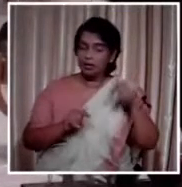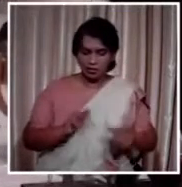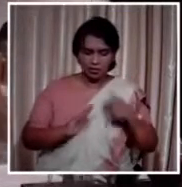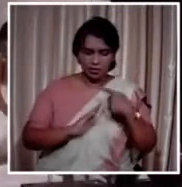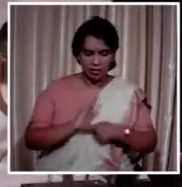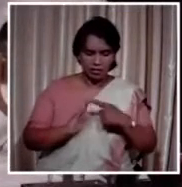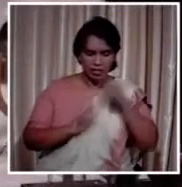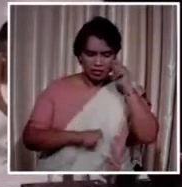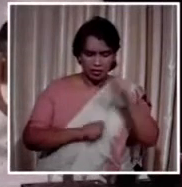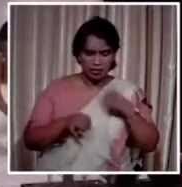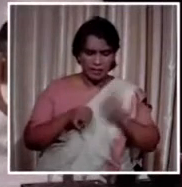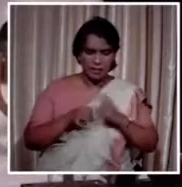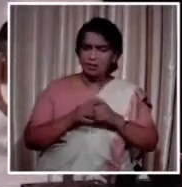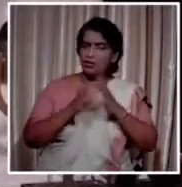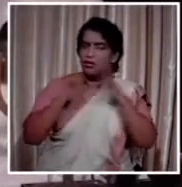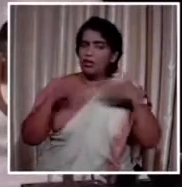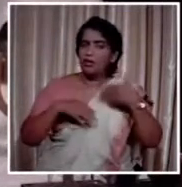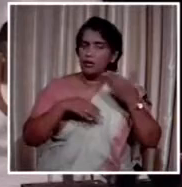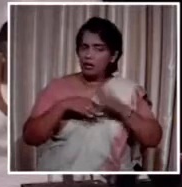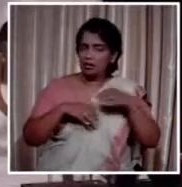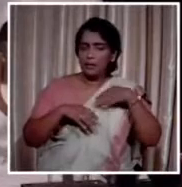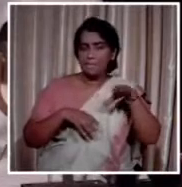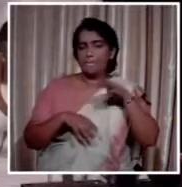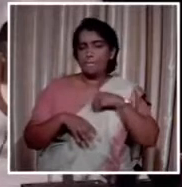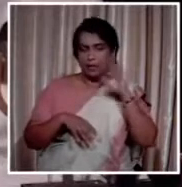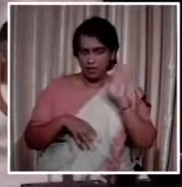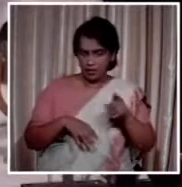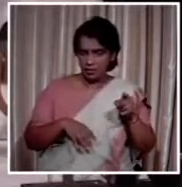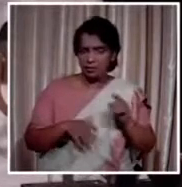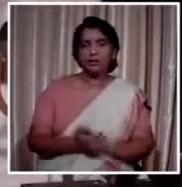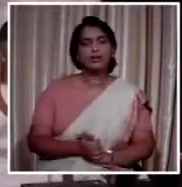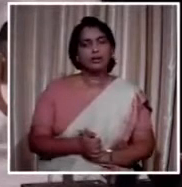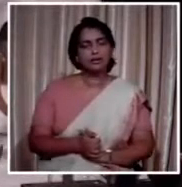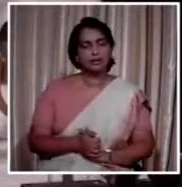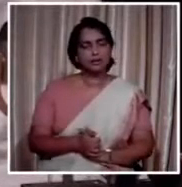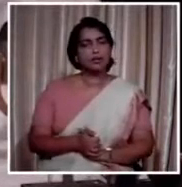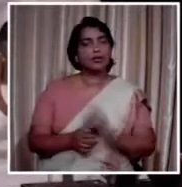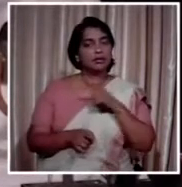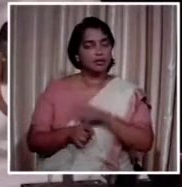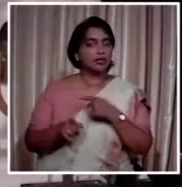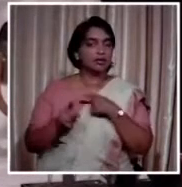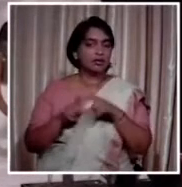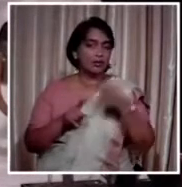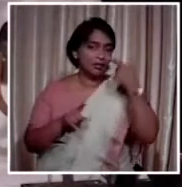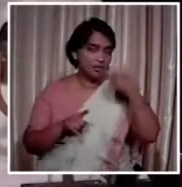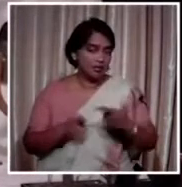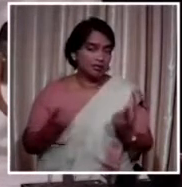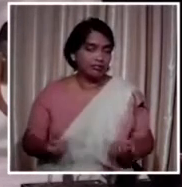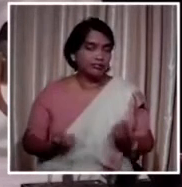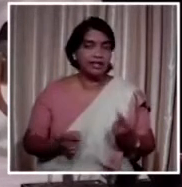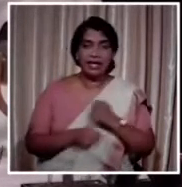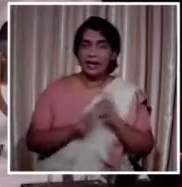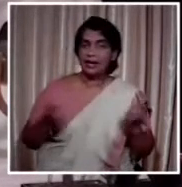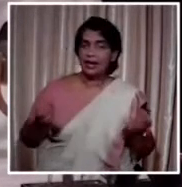தன் மக்களுக்கு ஒருபோதும் மனம் வந்து கஷ்டங்களை ஏற்படுத்தாது. ஆனால் இந்நாட்டு மக்கள் இன்று பல சிரமங்களை